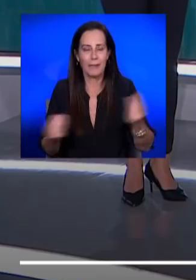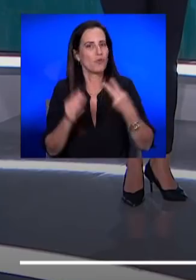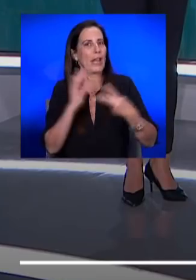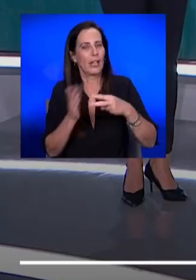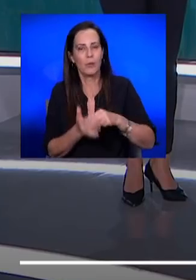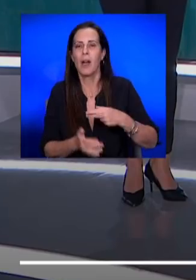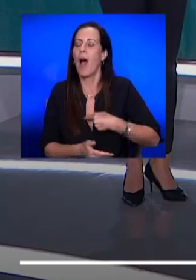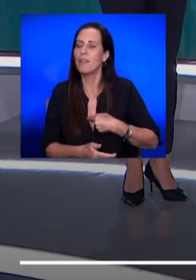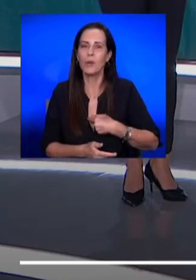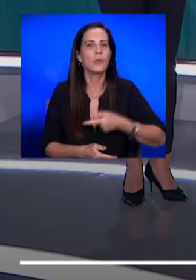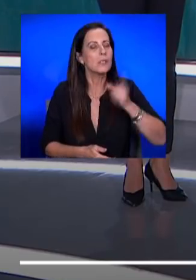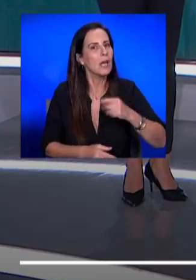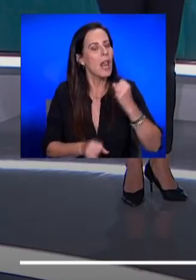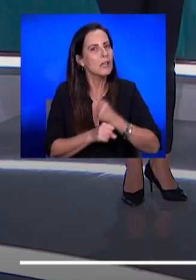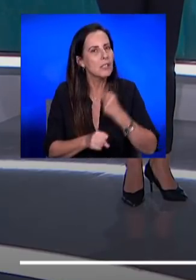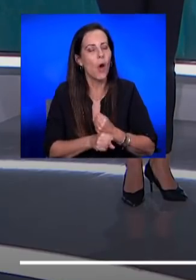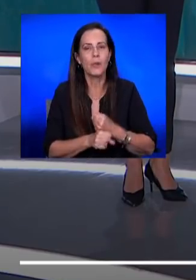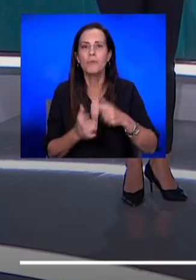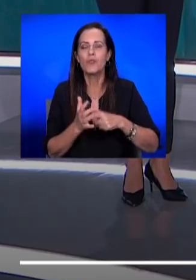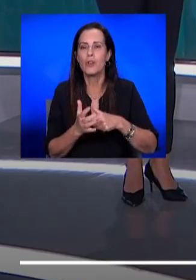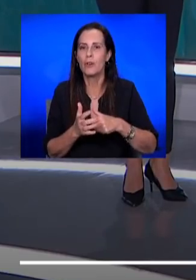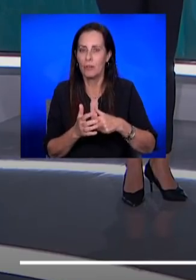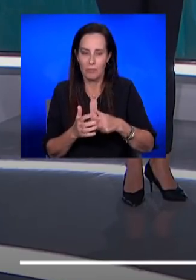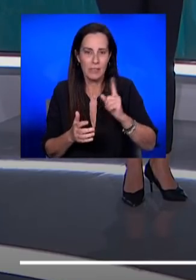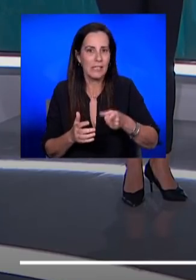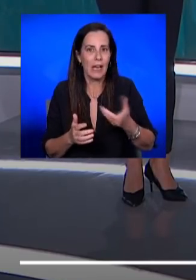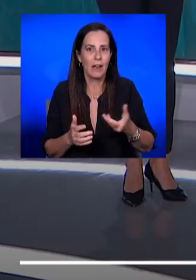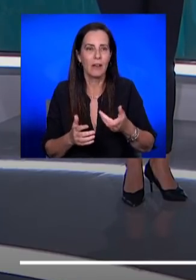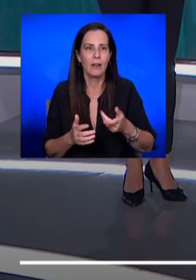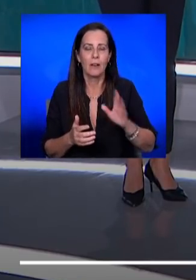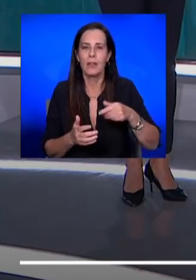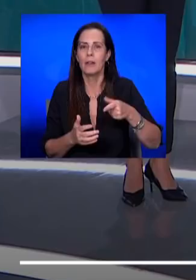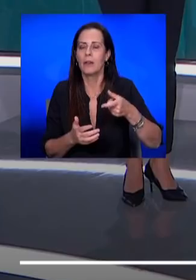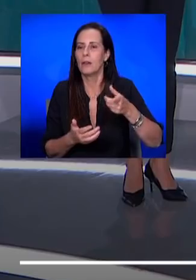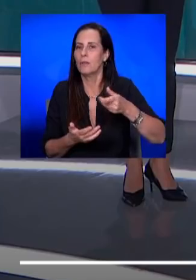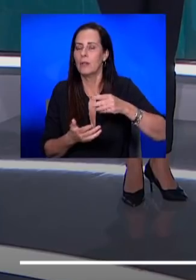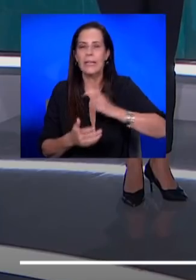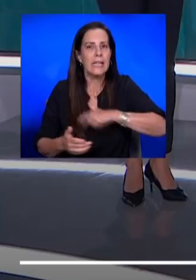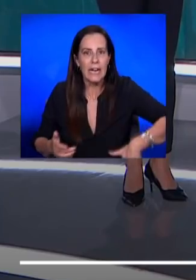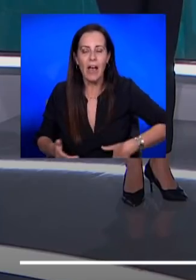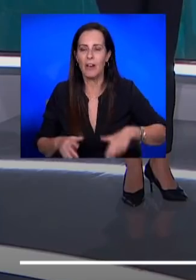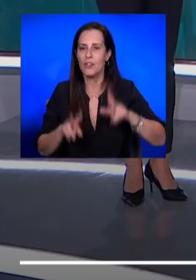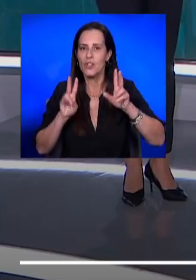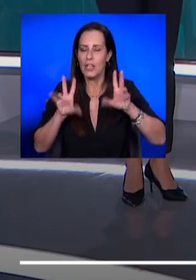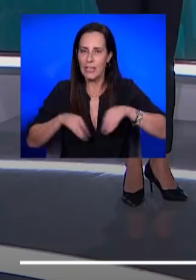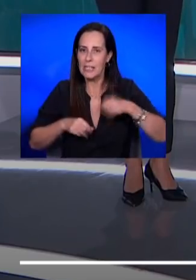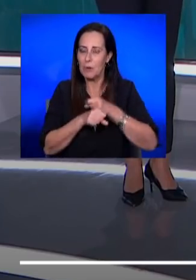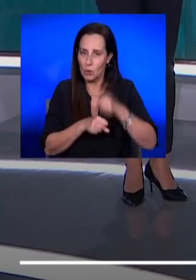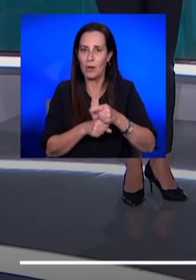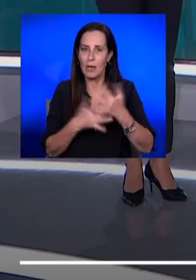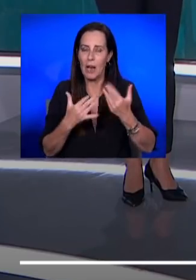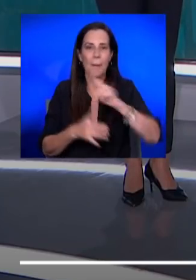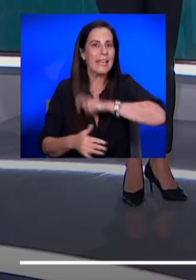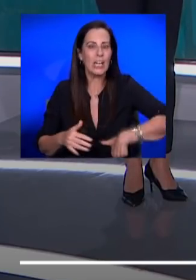אנחנו צריך לעשות, כדי שהוא יהיה מומש, כנראה צריך רשות מטרופולינית, שתאפשר לבצע את זה לאורך מספר